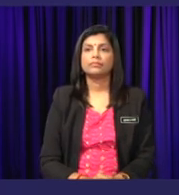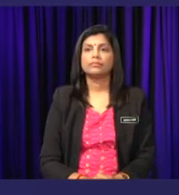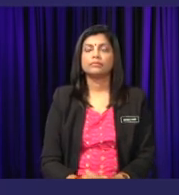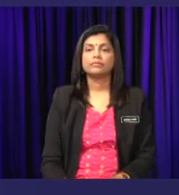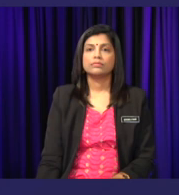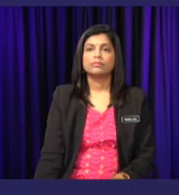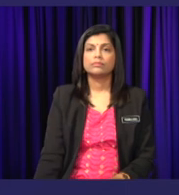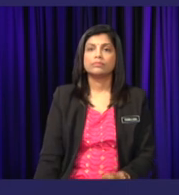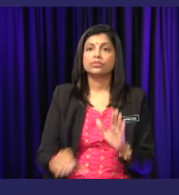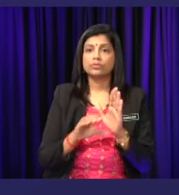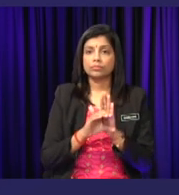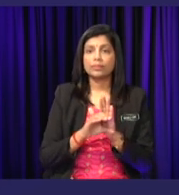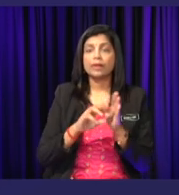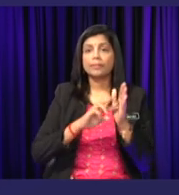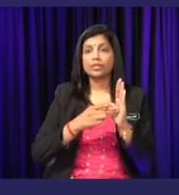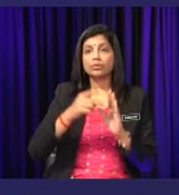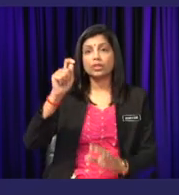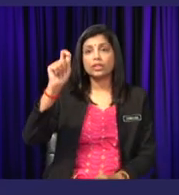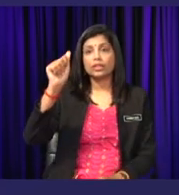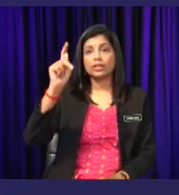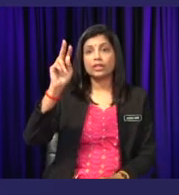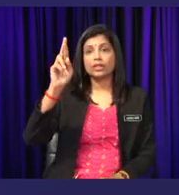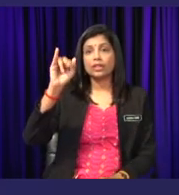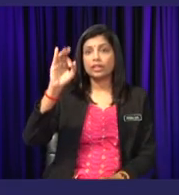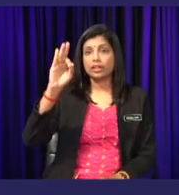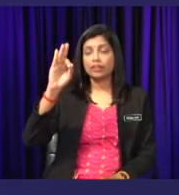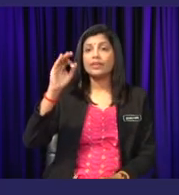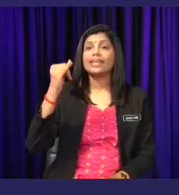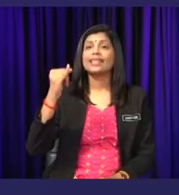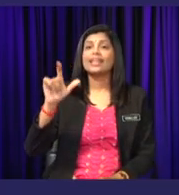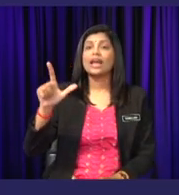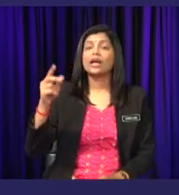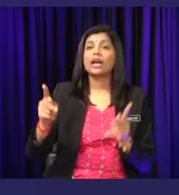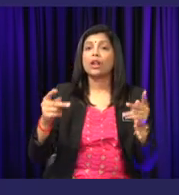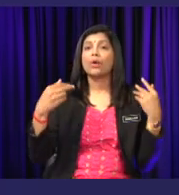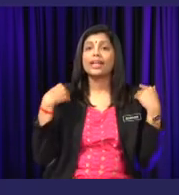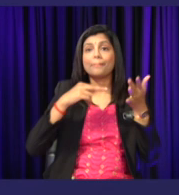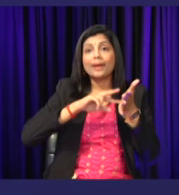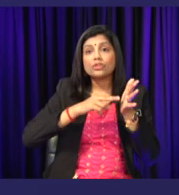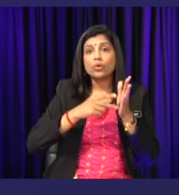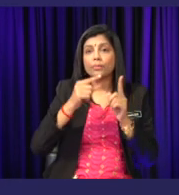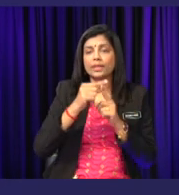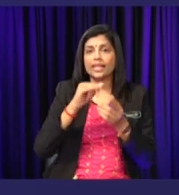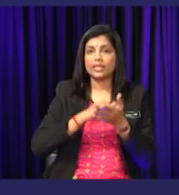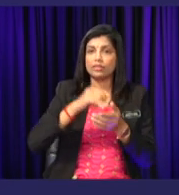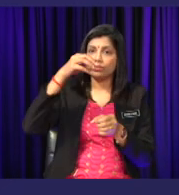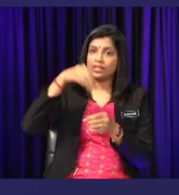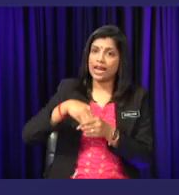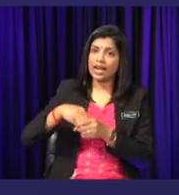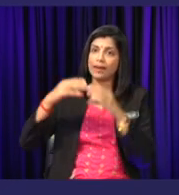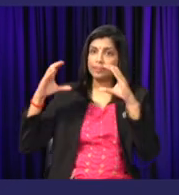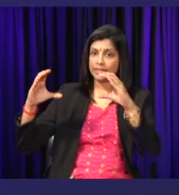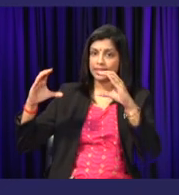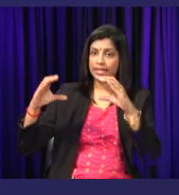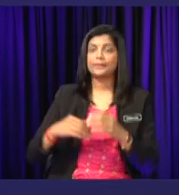ta'rif tadi definisi Amerika oke oke seterusnya kita ada es